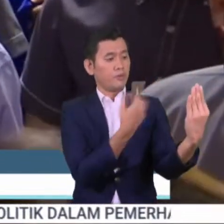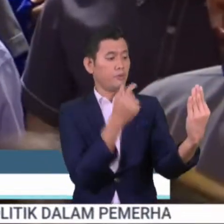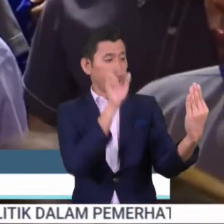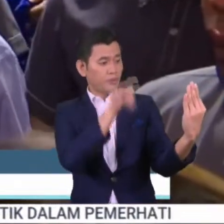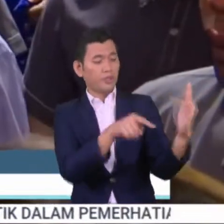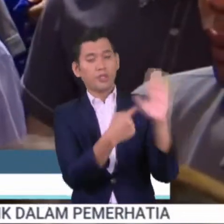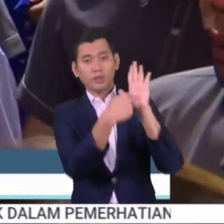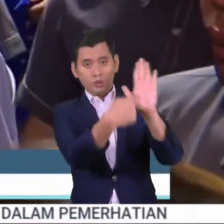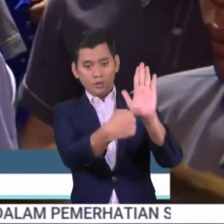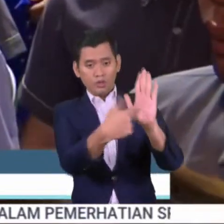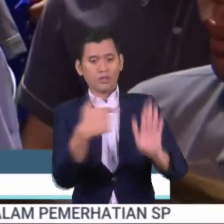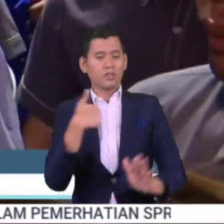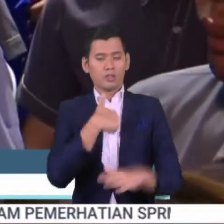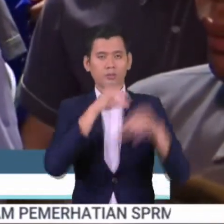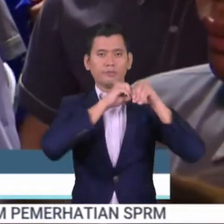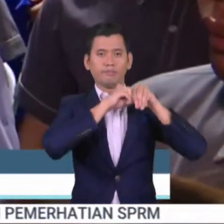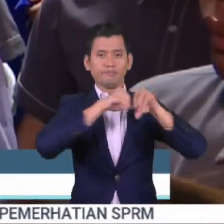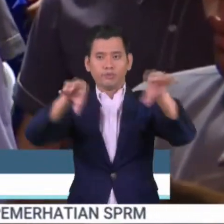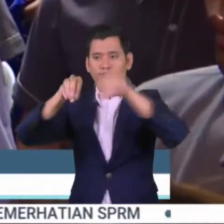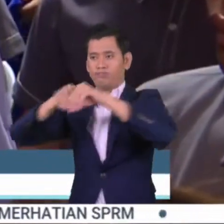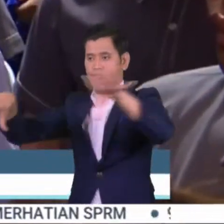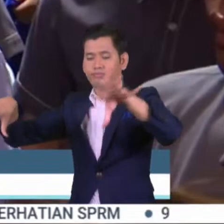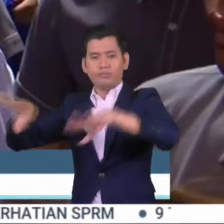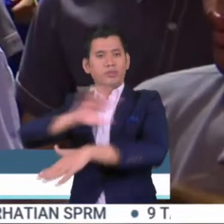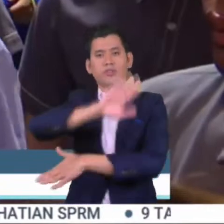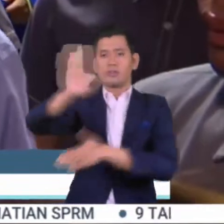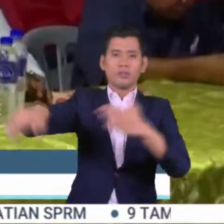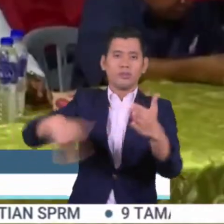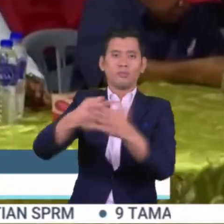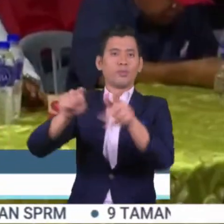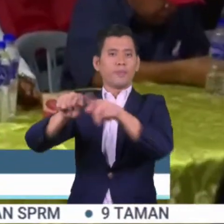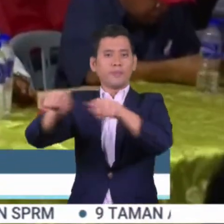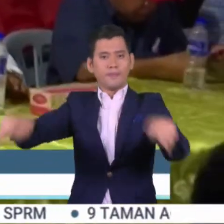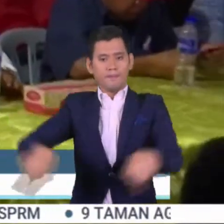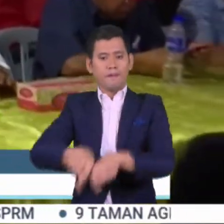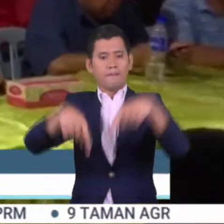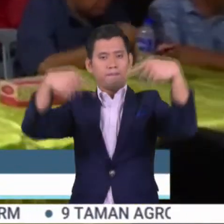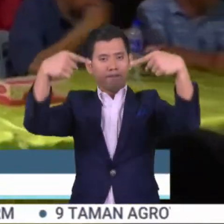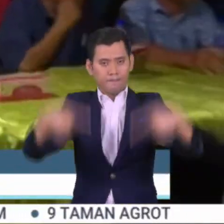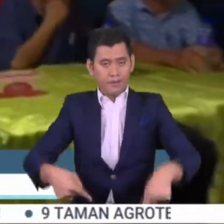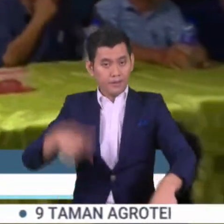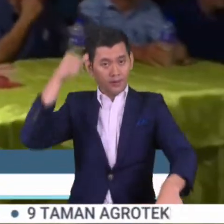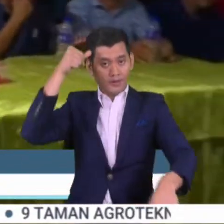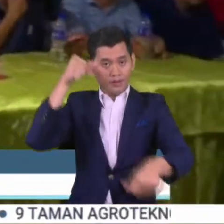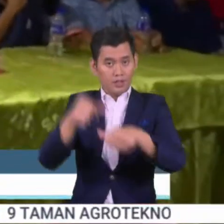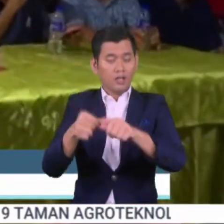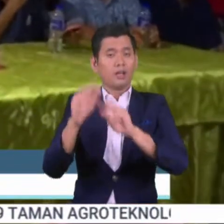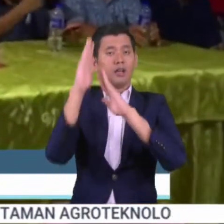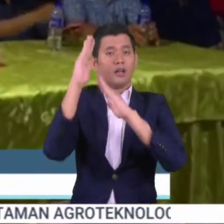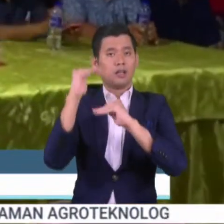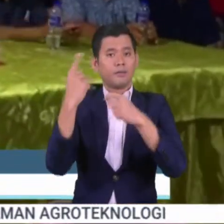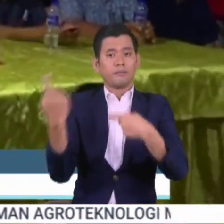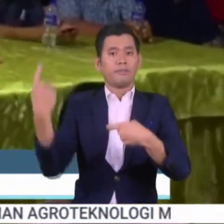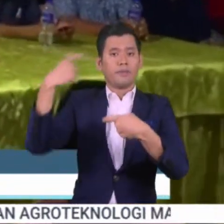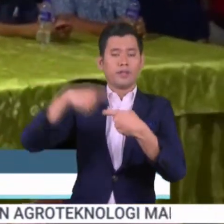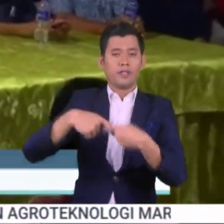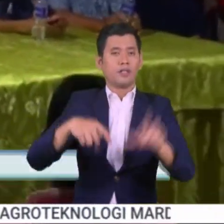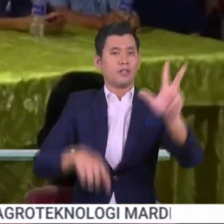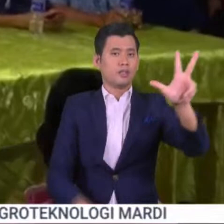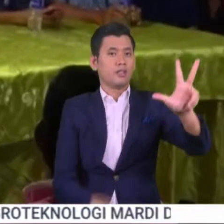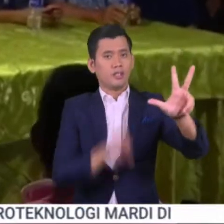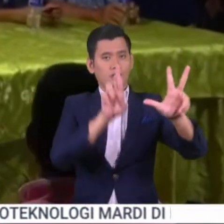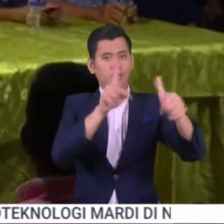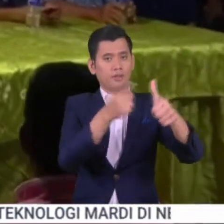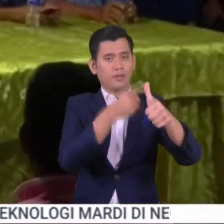kami untuk kita blast ke seluruh DUN berkenaan. Beliau turut mengingatkan agar isu berkaitan 3R